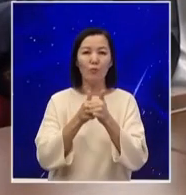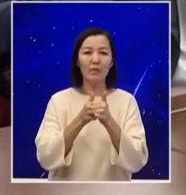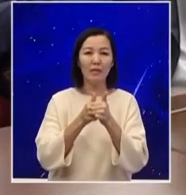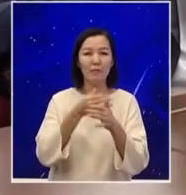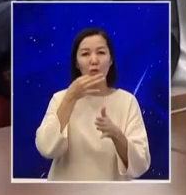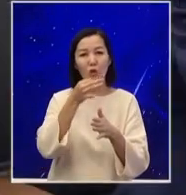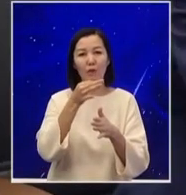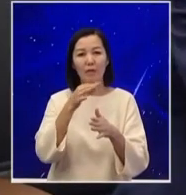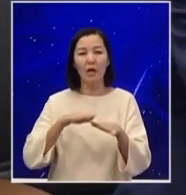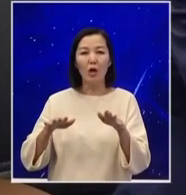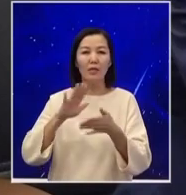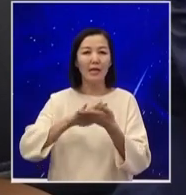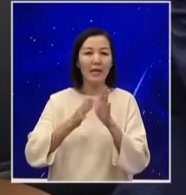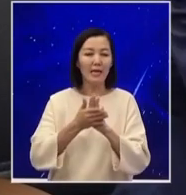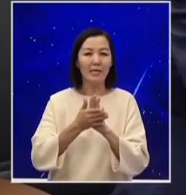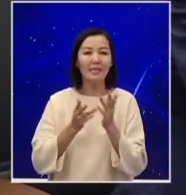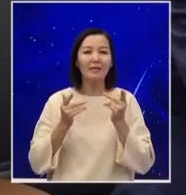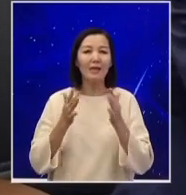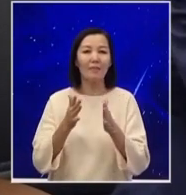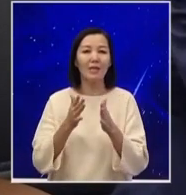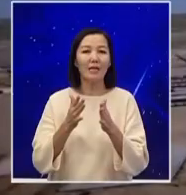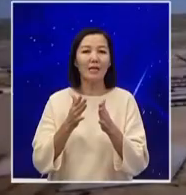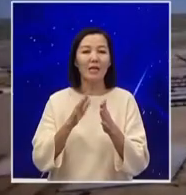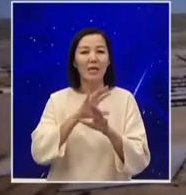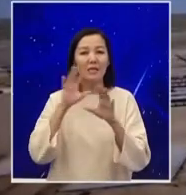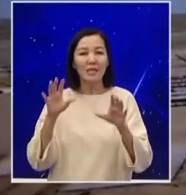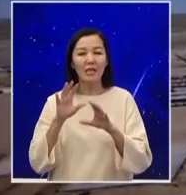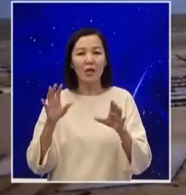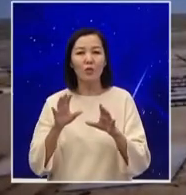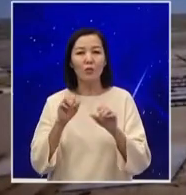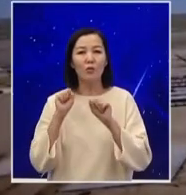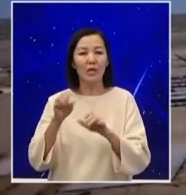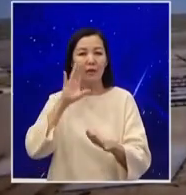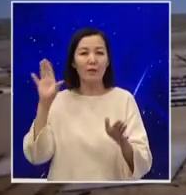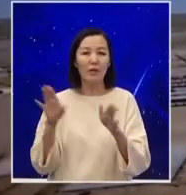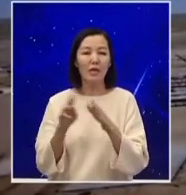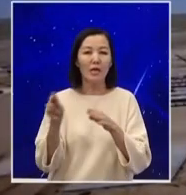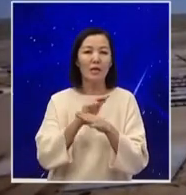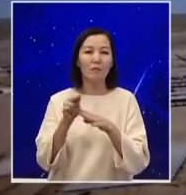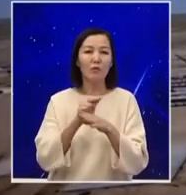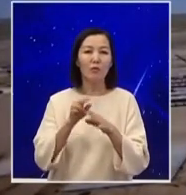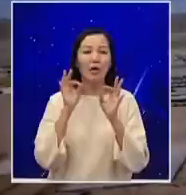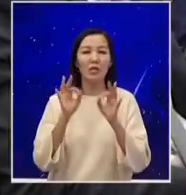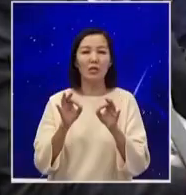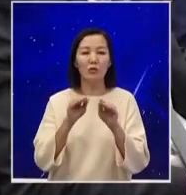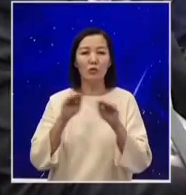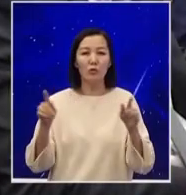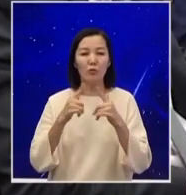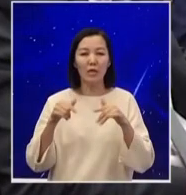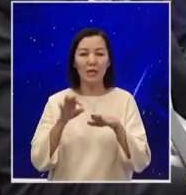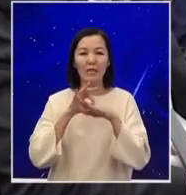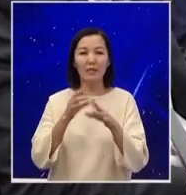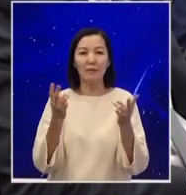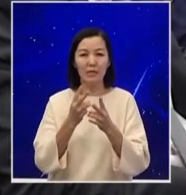пысықтады. Орынбасарлары мен жауаптыларға аудандарда карантин талаптарының сақталуын, емдеу тәртібі тиісті деңгейде